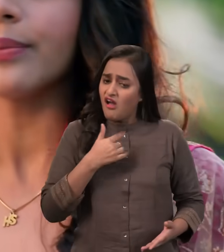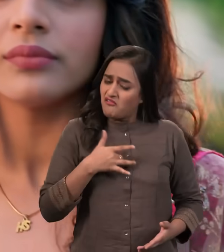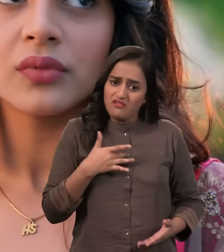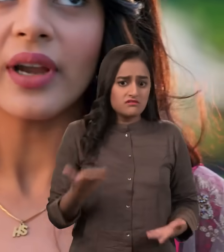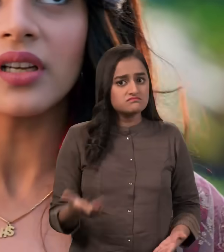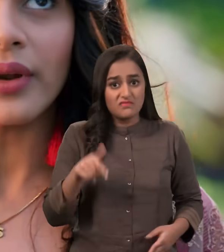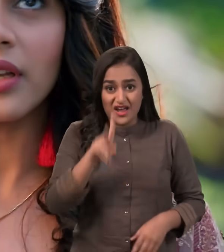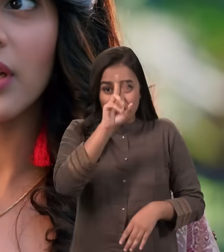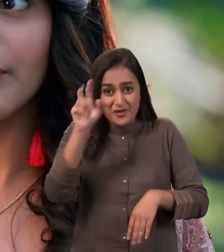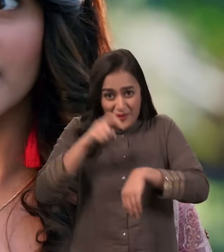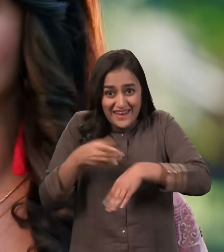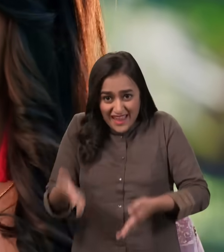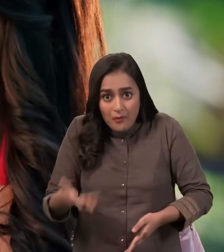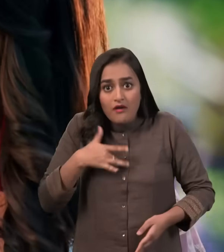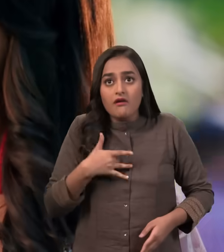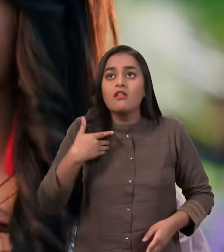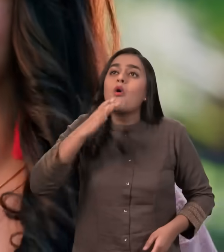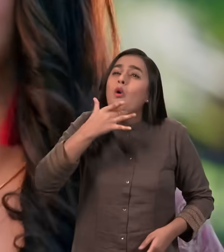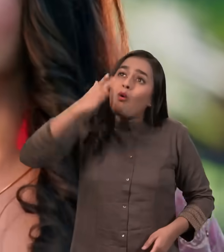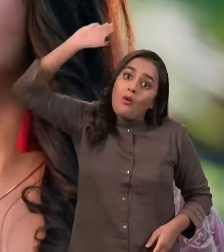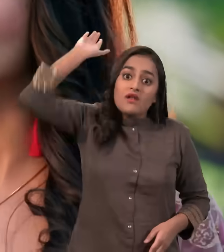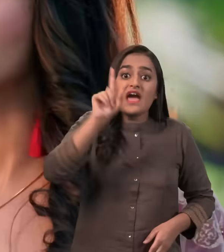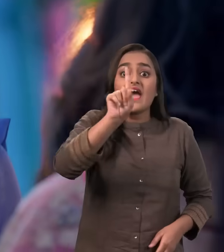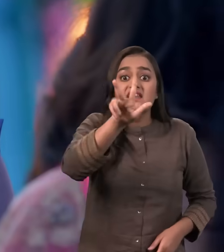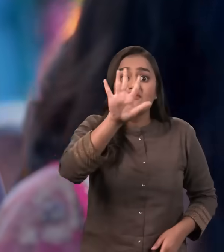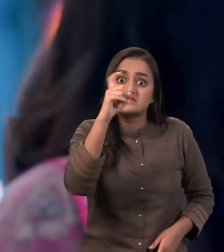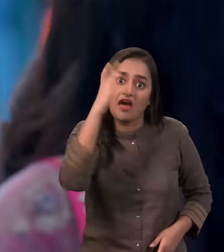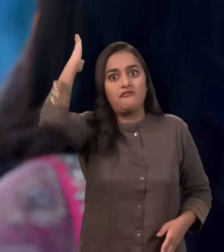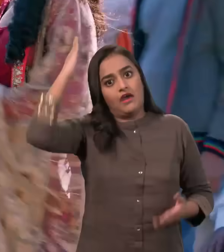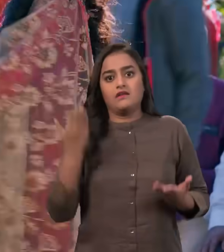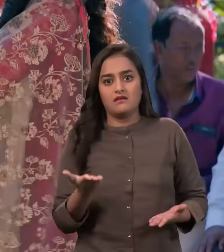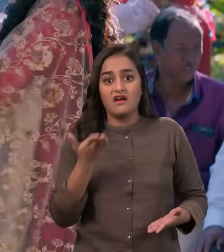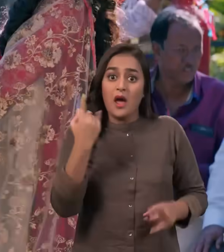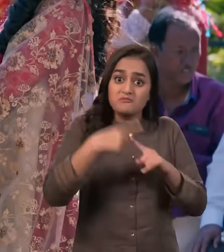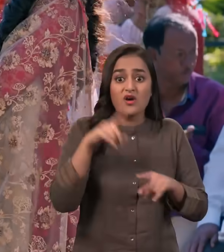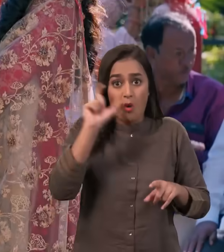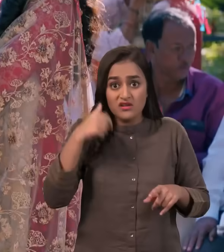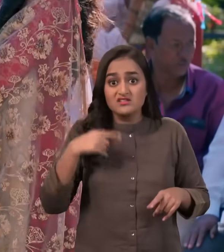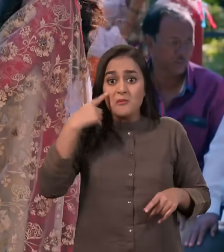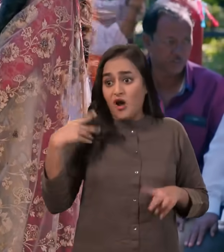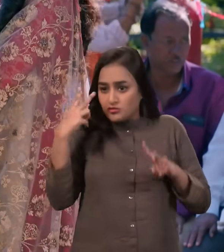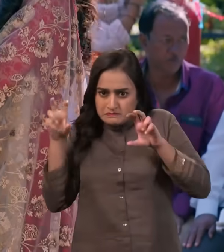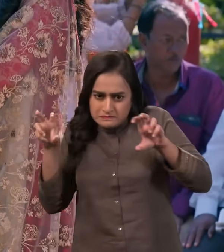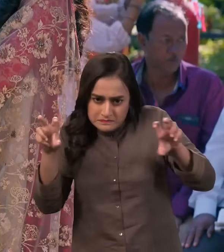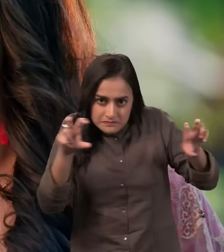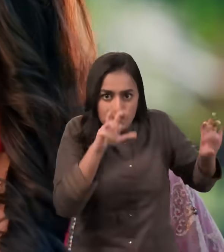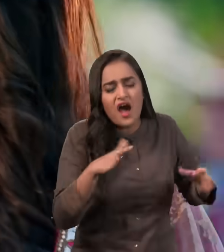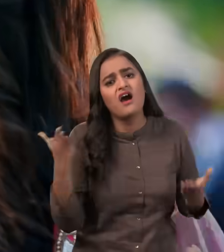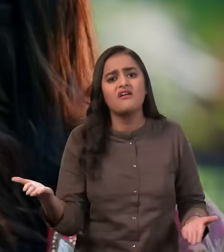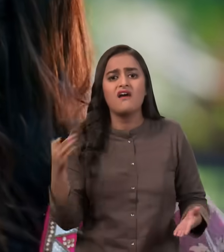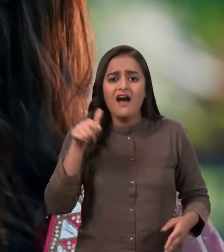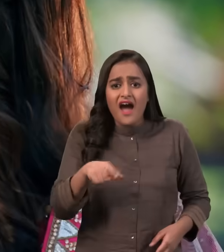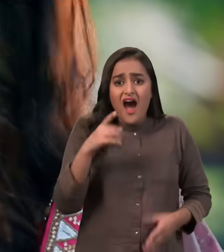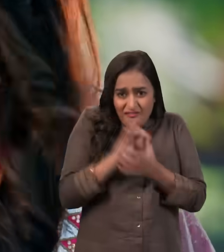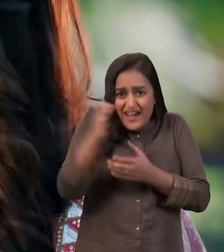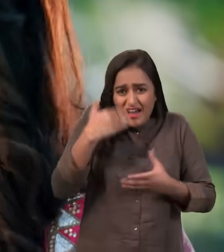लगता है कि 2020 के टाइम पर ना 1857 की लाइफ जी रही हूँ मैं। और तो और कॉलेज में भी 2 भाइयों को मेरा बॉडीगार्ड बना रखा है। अरे